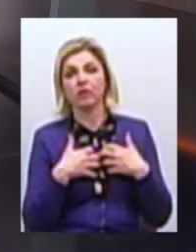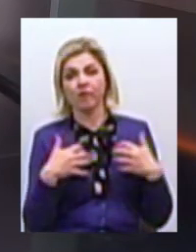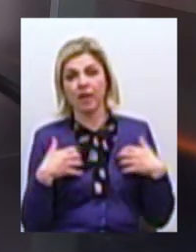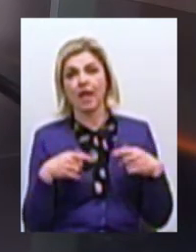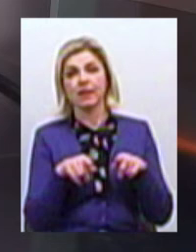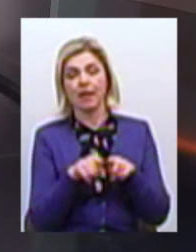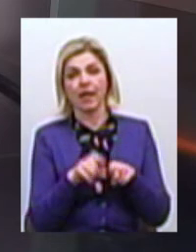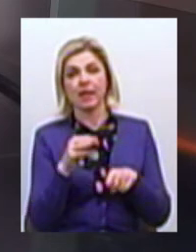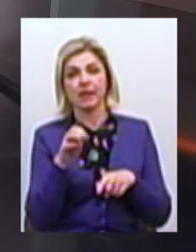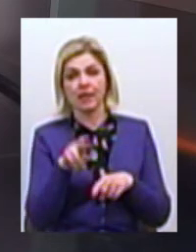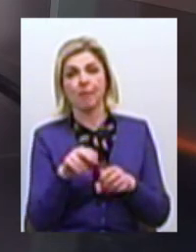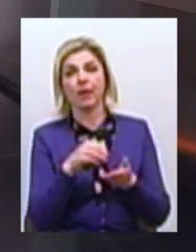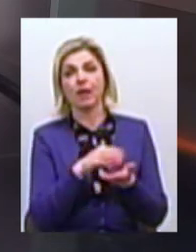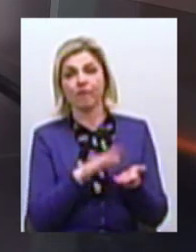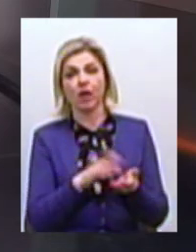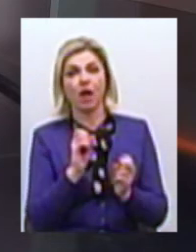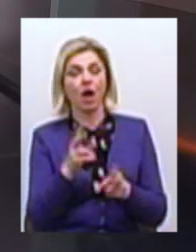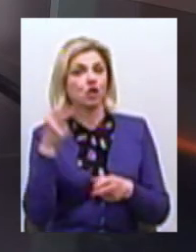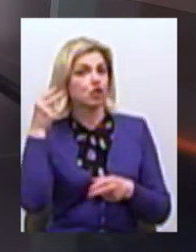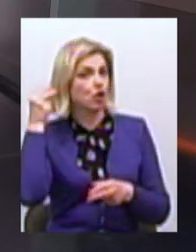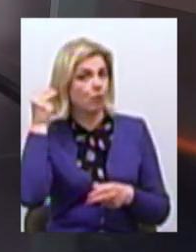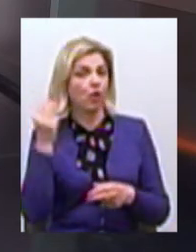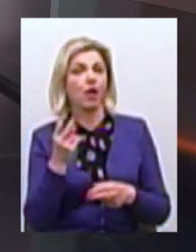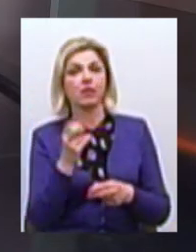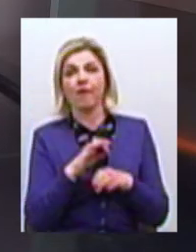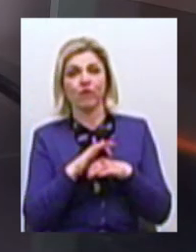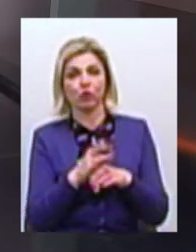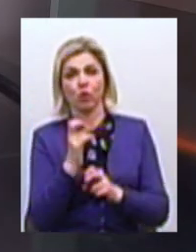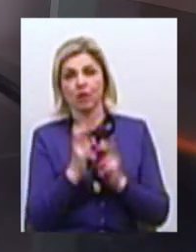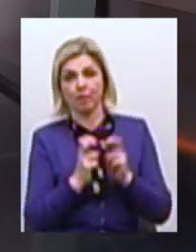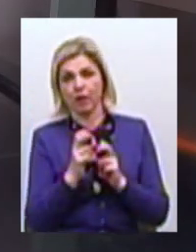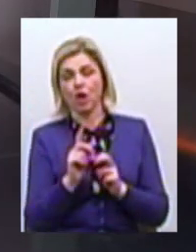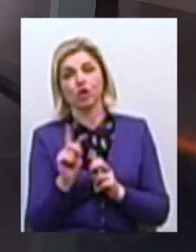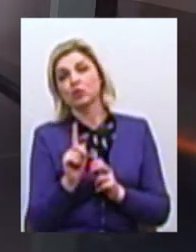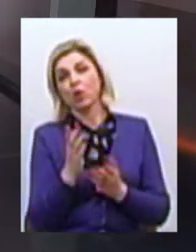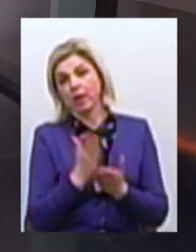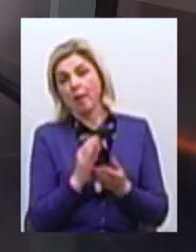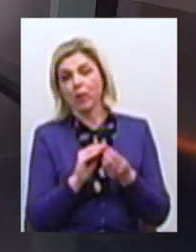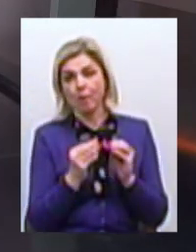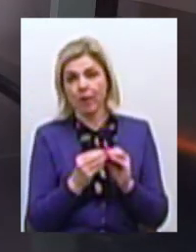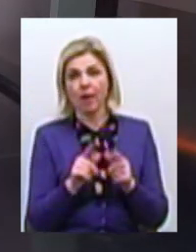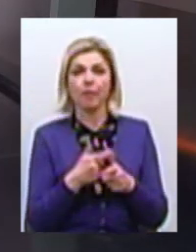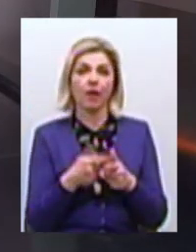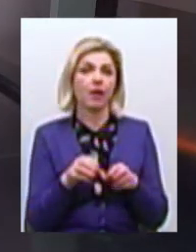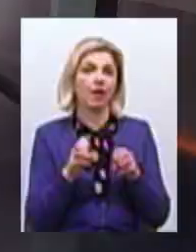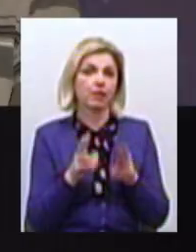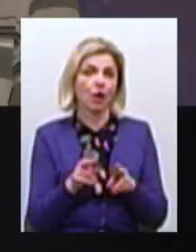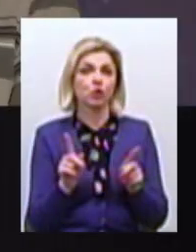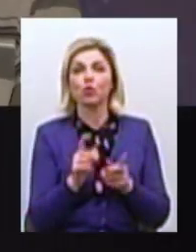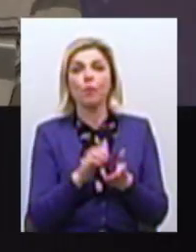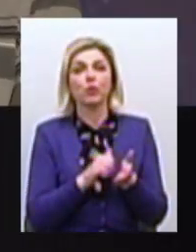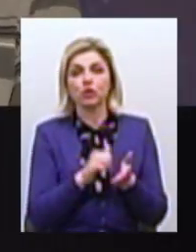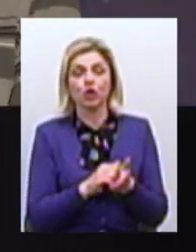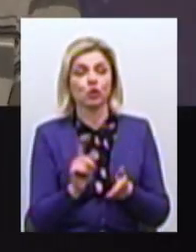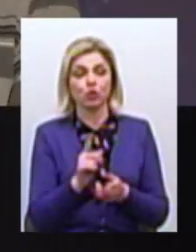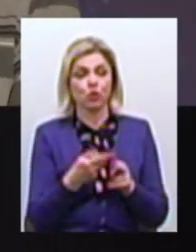типом реєстрації, як чіпування, не ведеться на підприємстві через якусь проблему, чи просто так не ведеться? Що саме стало причиною того,